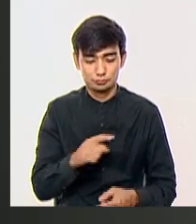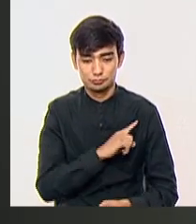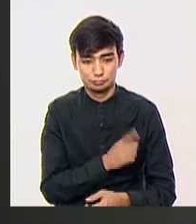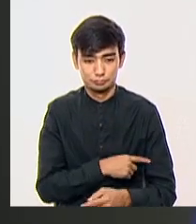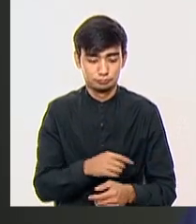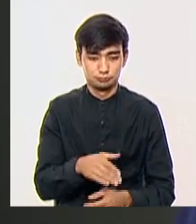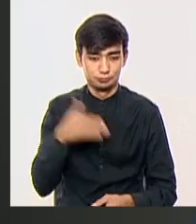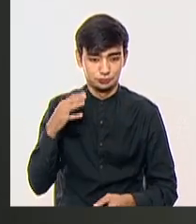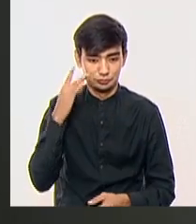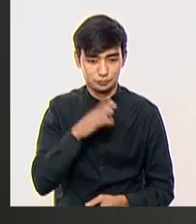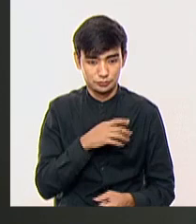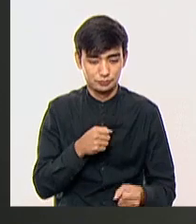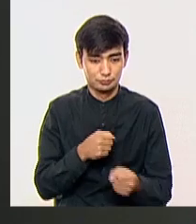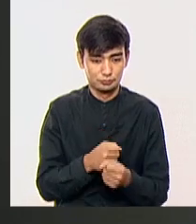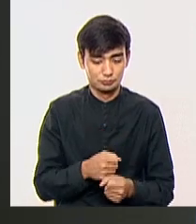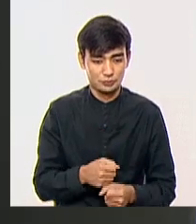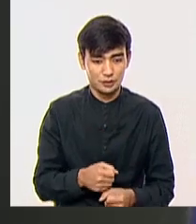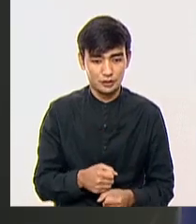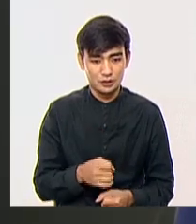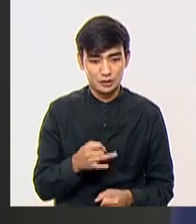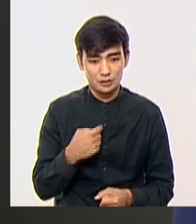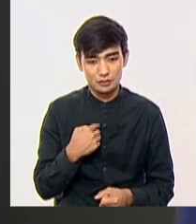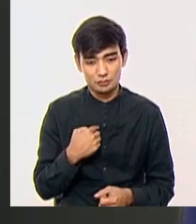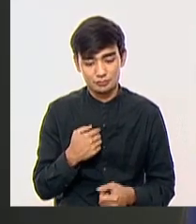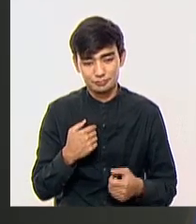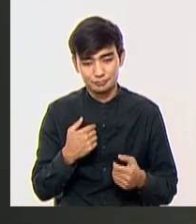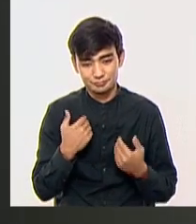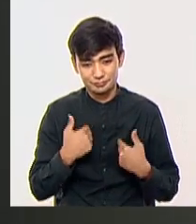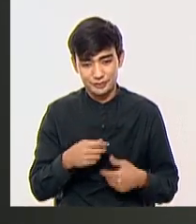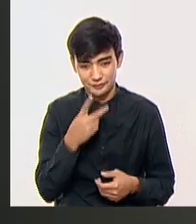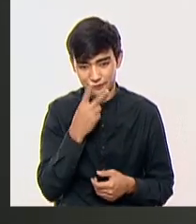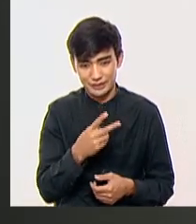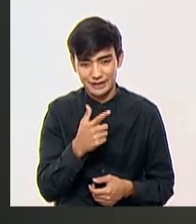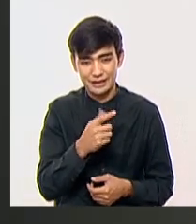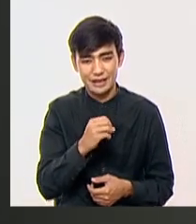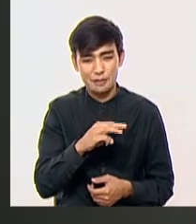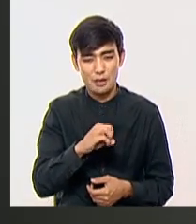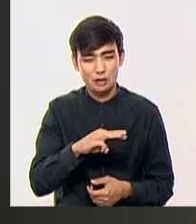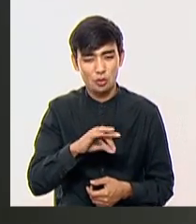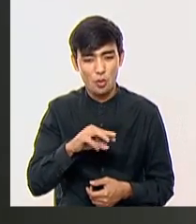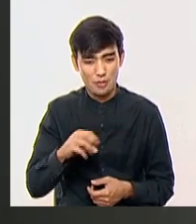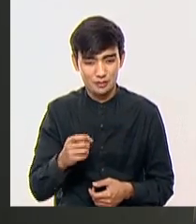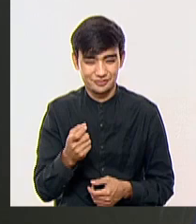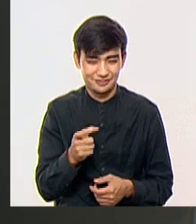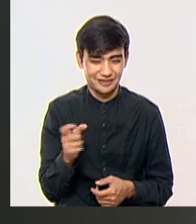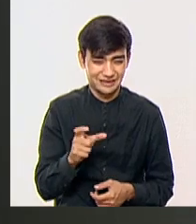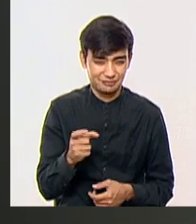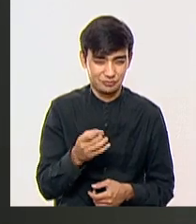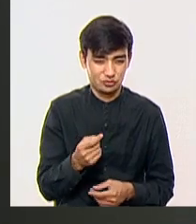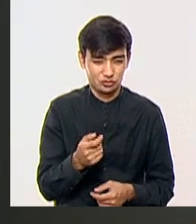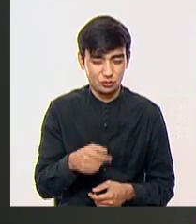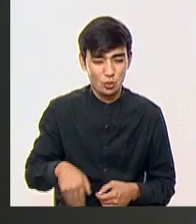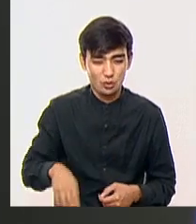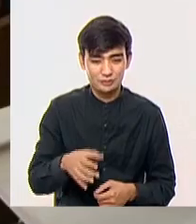конкретно с таким ударом. Телесные повреждения в виде гематом, ссадин в области